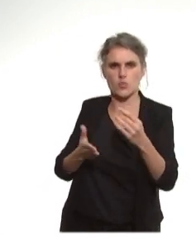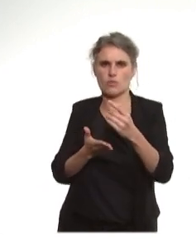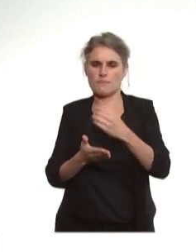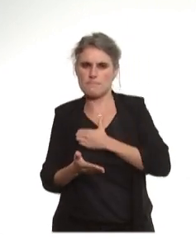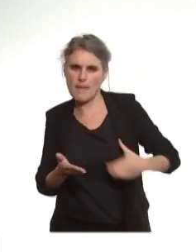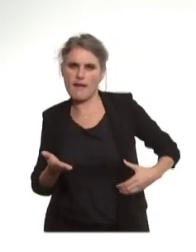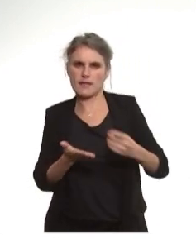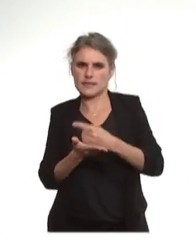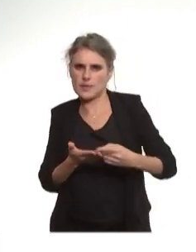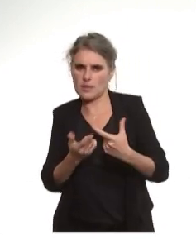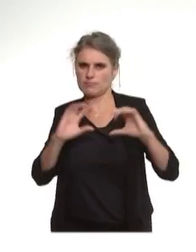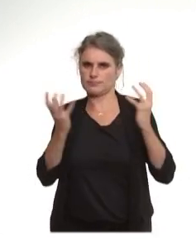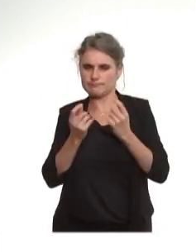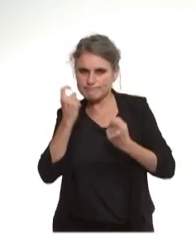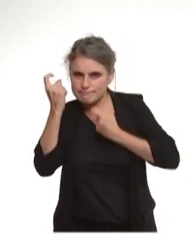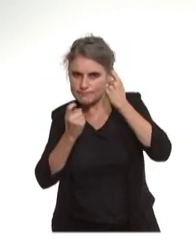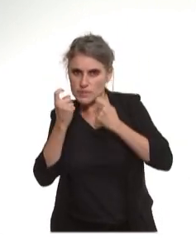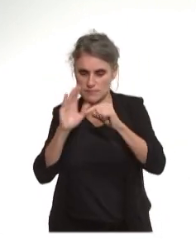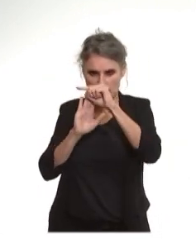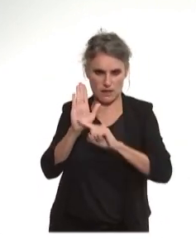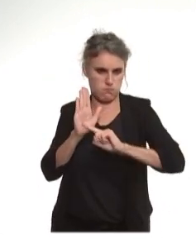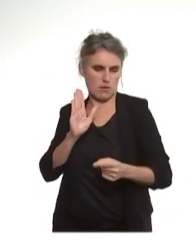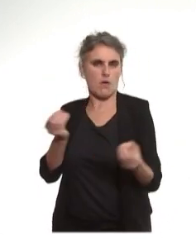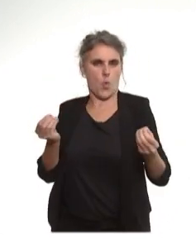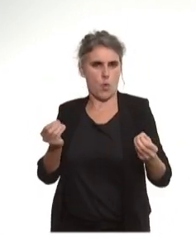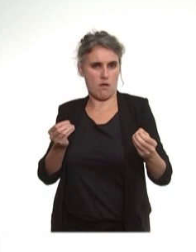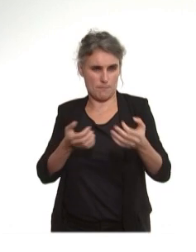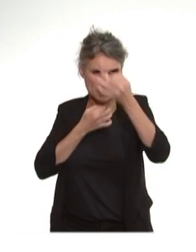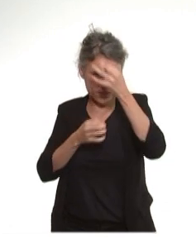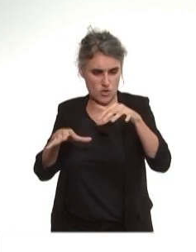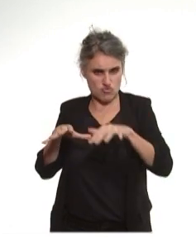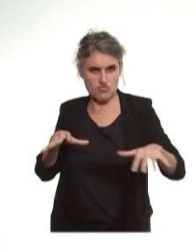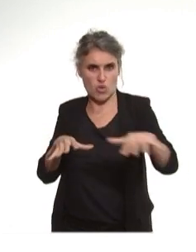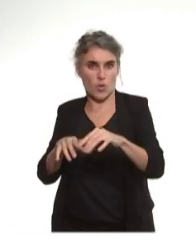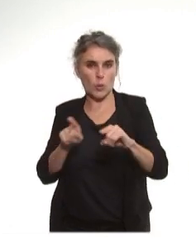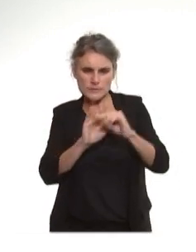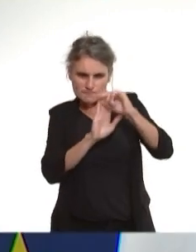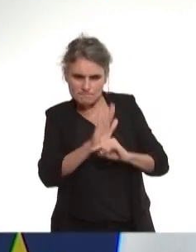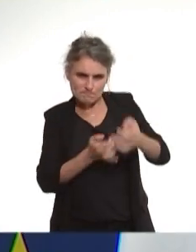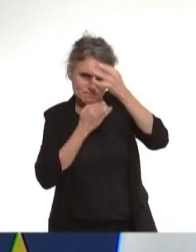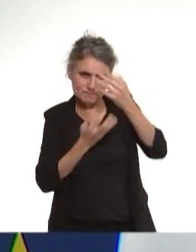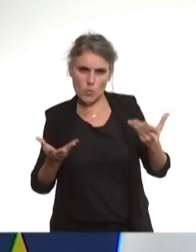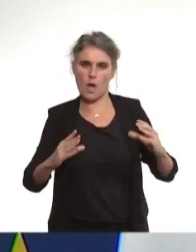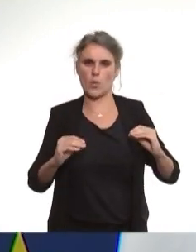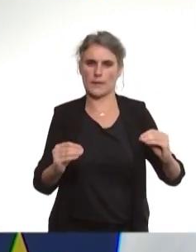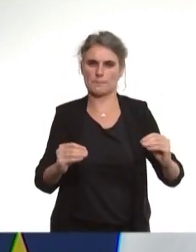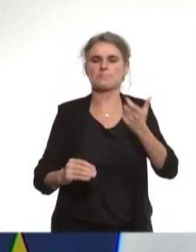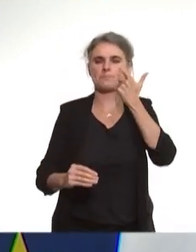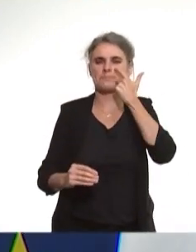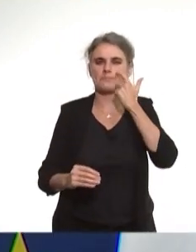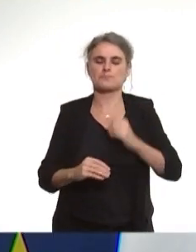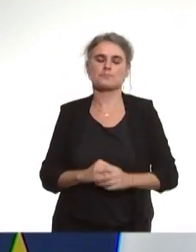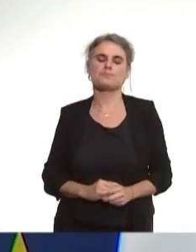les périmètre d'application territorial de ces mesures et la nature précise de ces mesures malgré